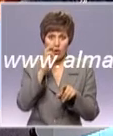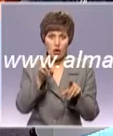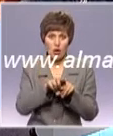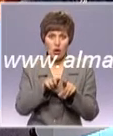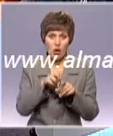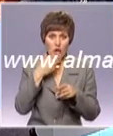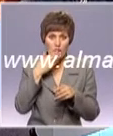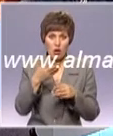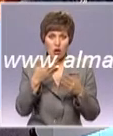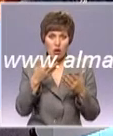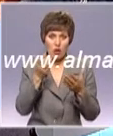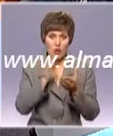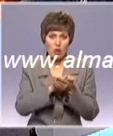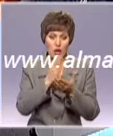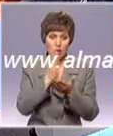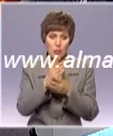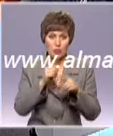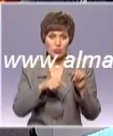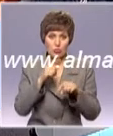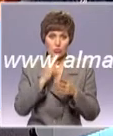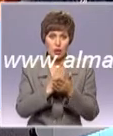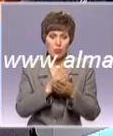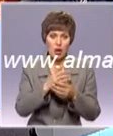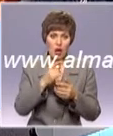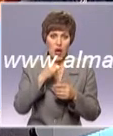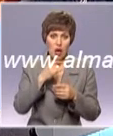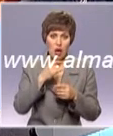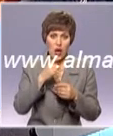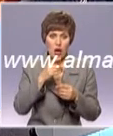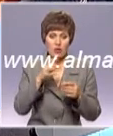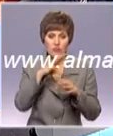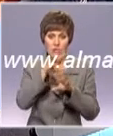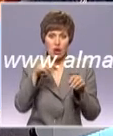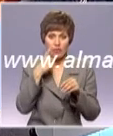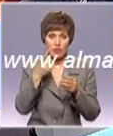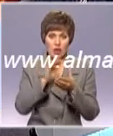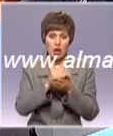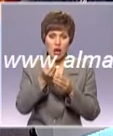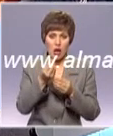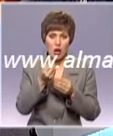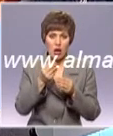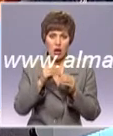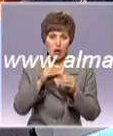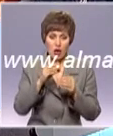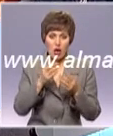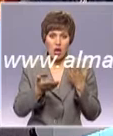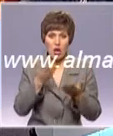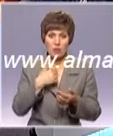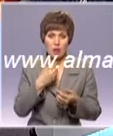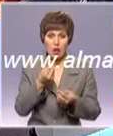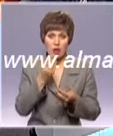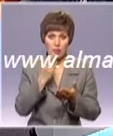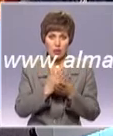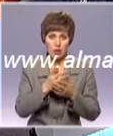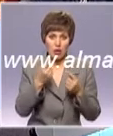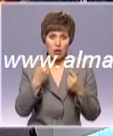Сұрасаң, танысың бар ма, туысың бар ма, ақшың бар ма, қазір ақша шешеді дейді оның бәрі. Ол қаншалықты заңдық? Егер менде мысалы ақшам бар, мен сатып алдым